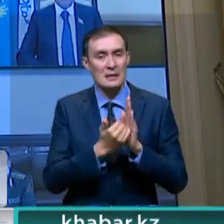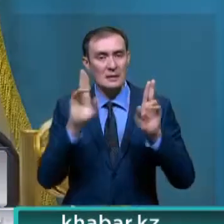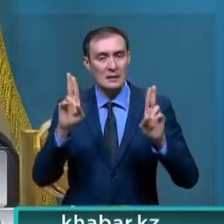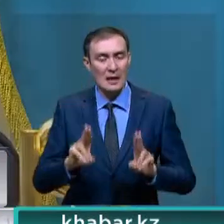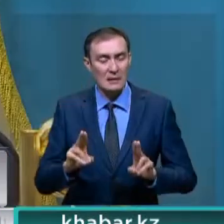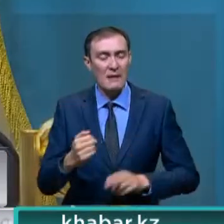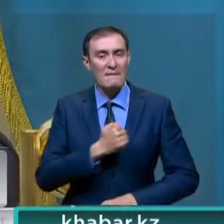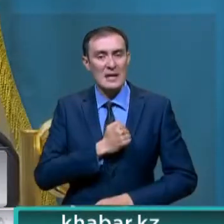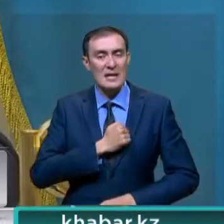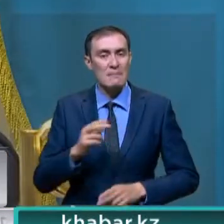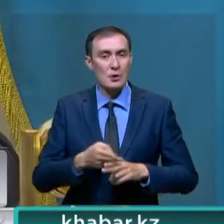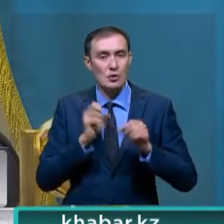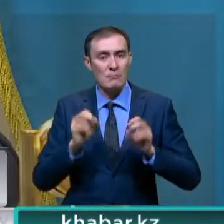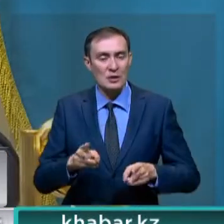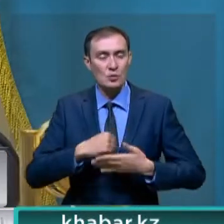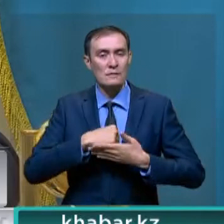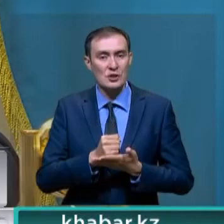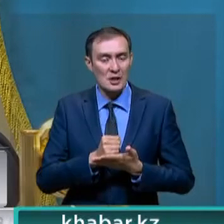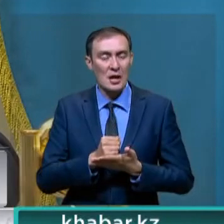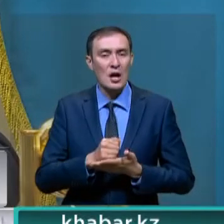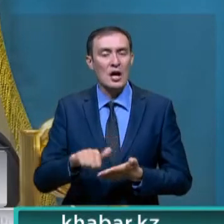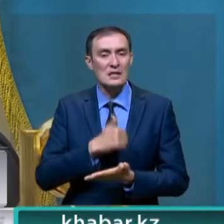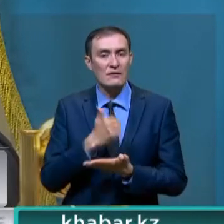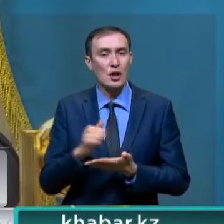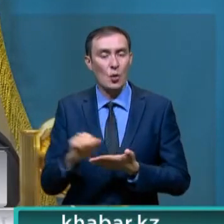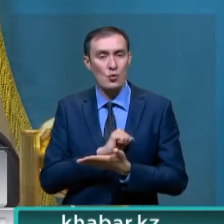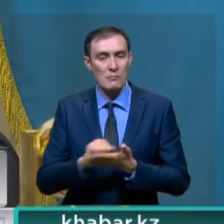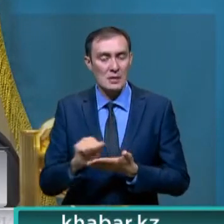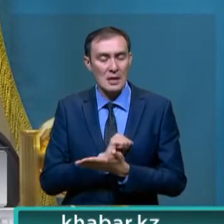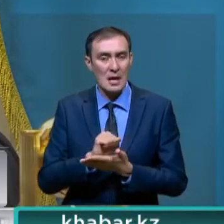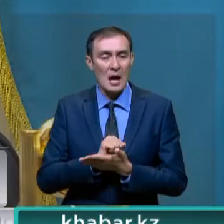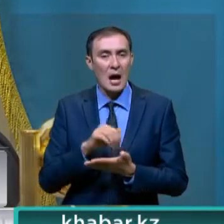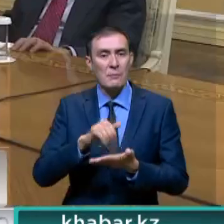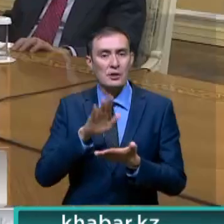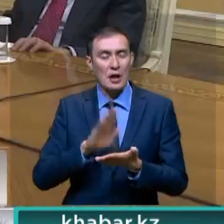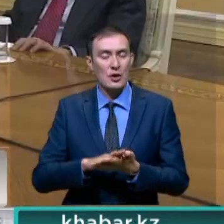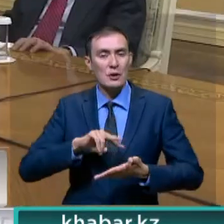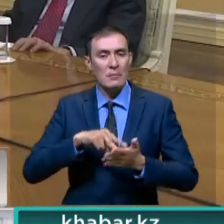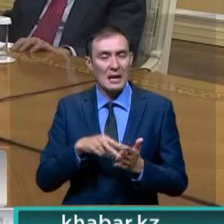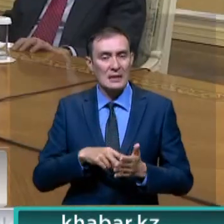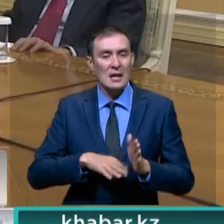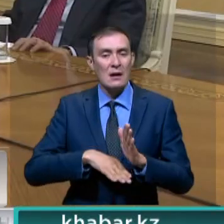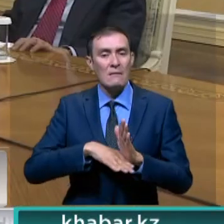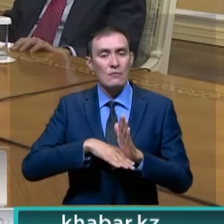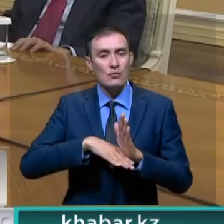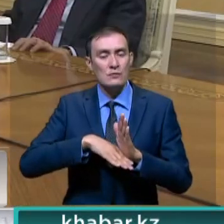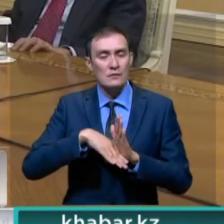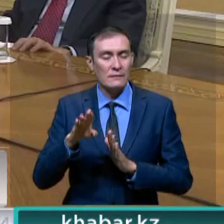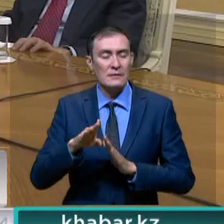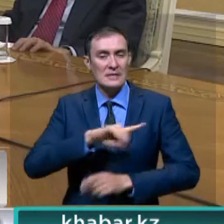сфере военной безопасности утверждены все базовые документы, определяющие видение модернизированных вооруженных